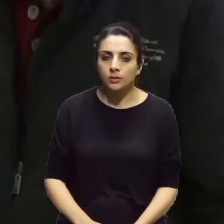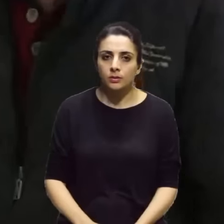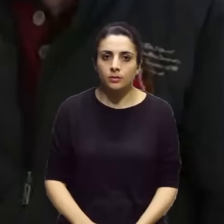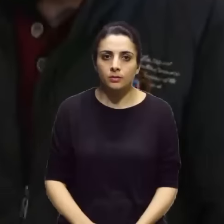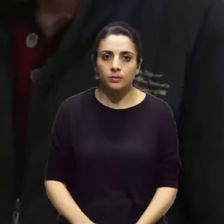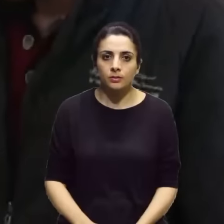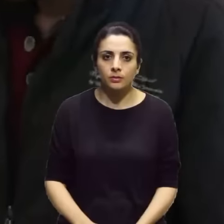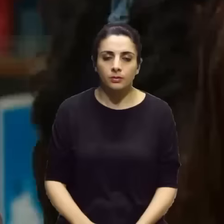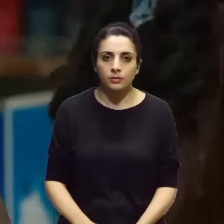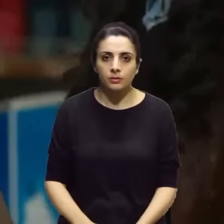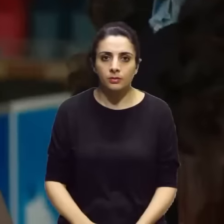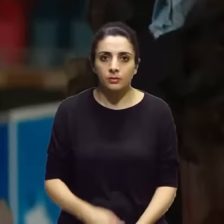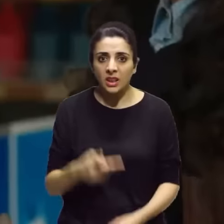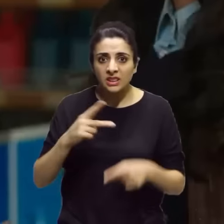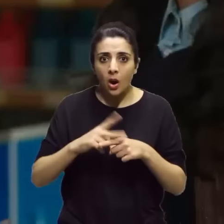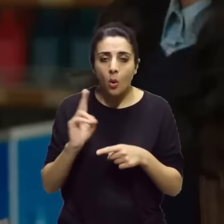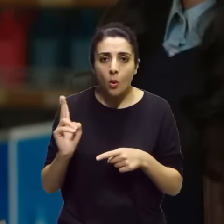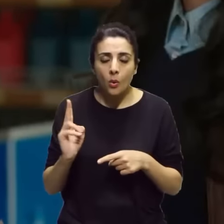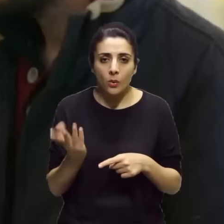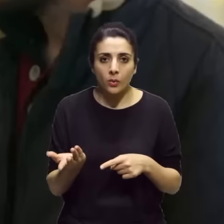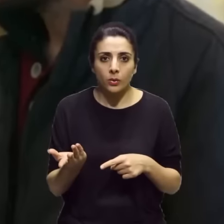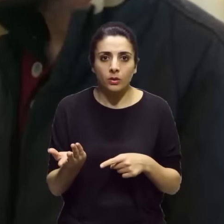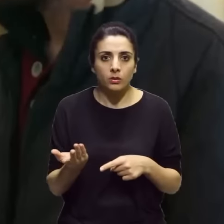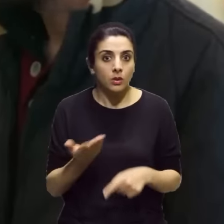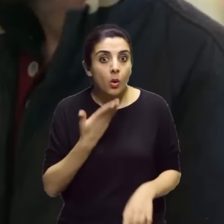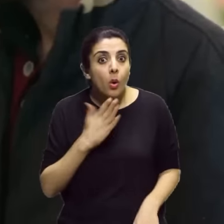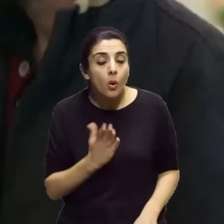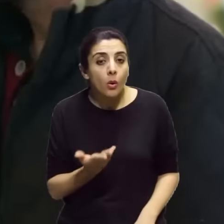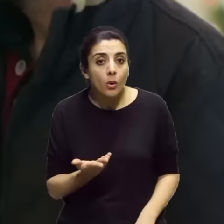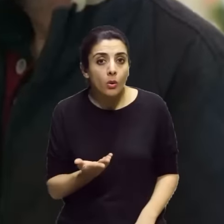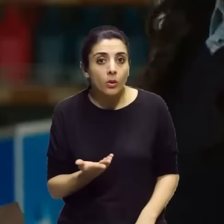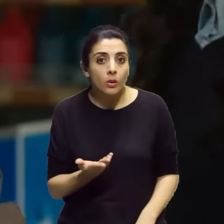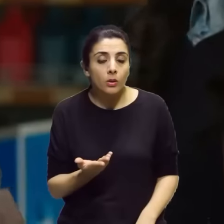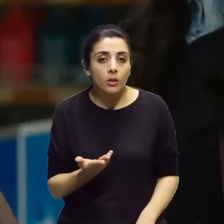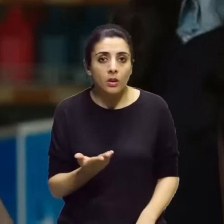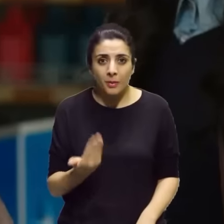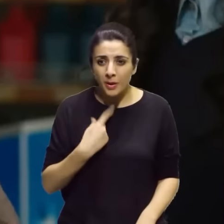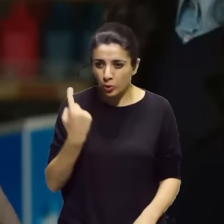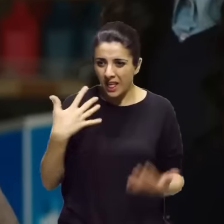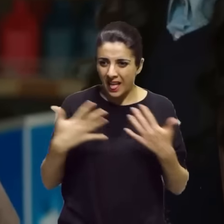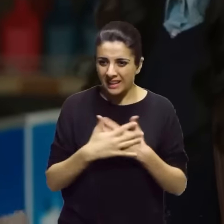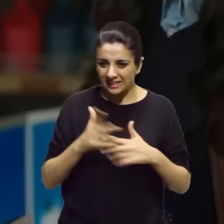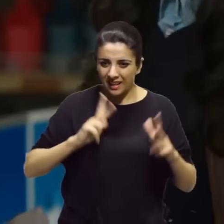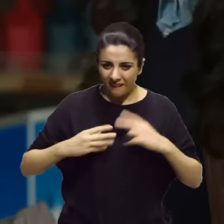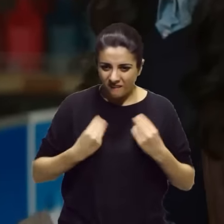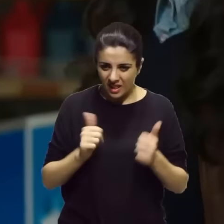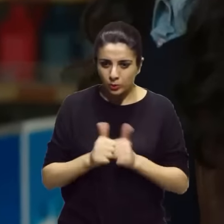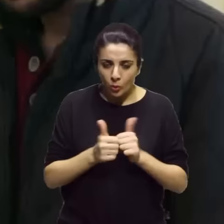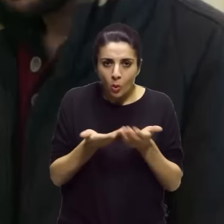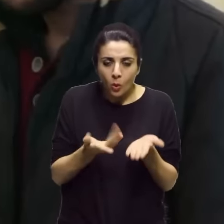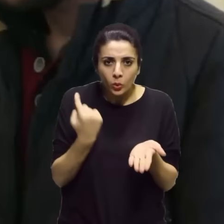İçinden eşofmanları çıkardı. Bunlar Zeyno'nun. Yok artık. Bunlar benim dün gece pijama niyetine verdiğim